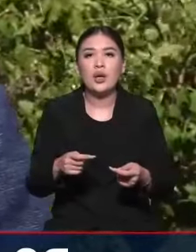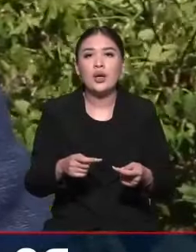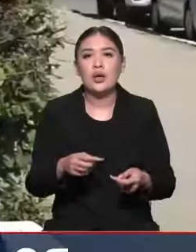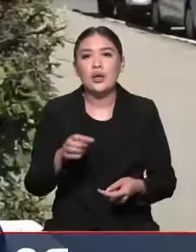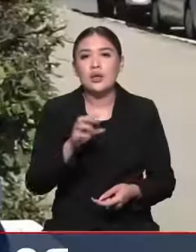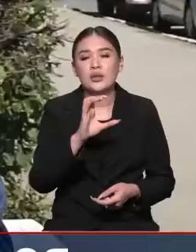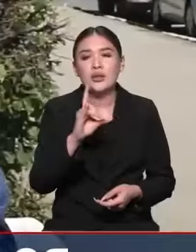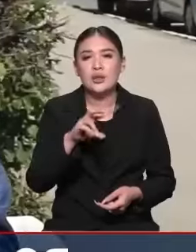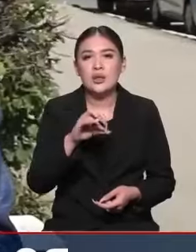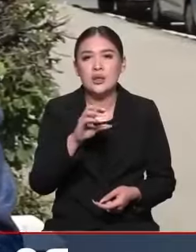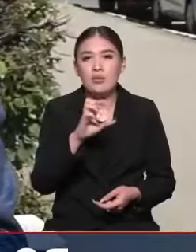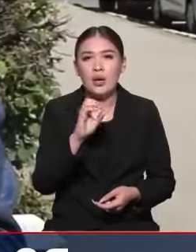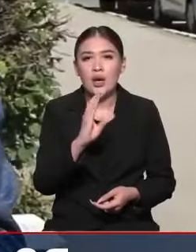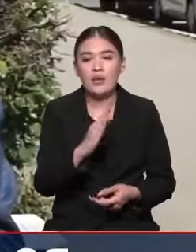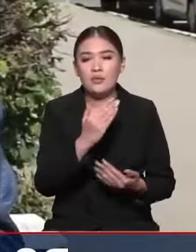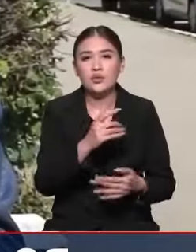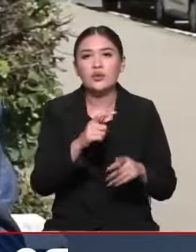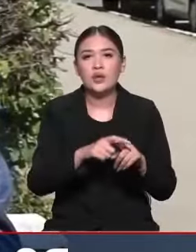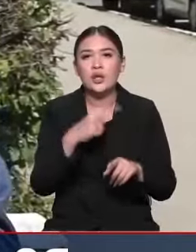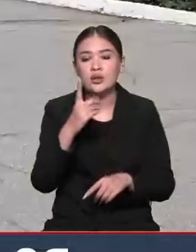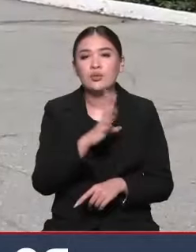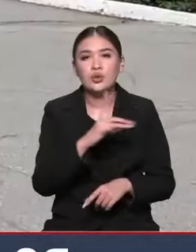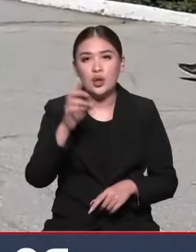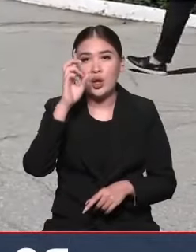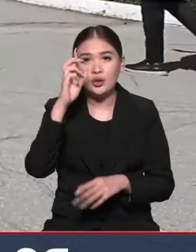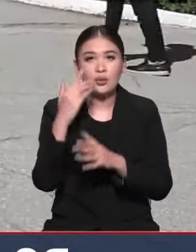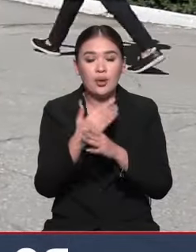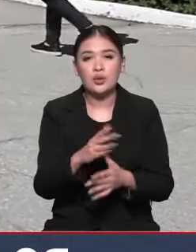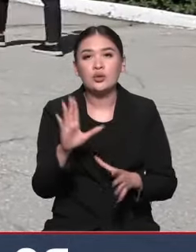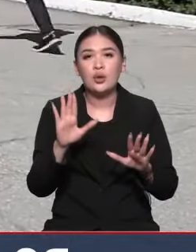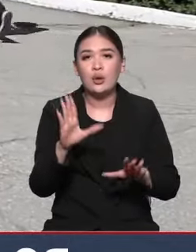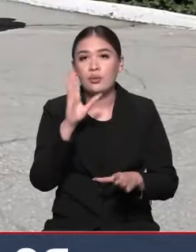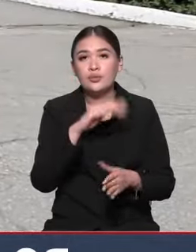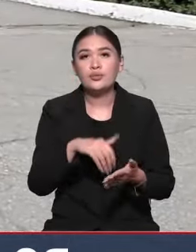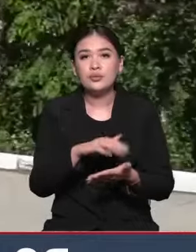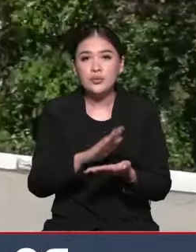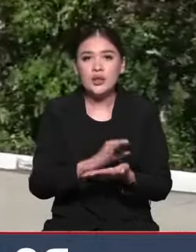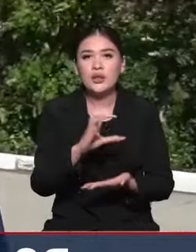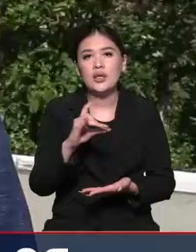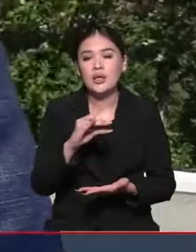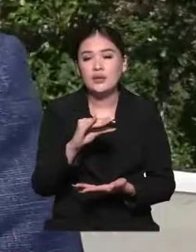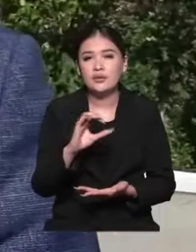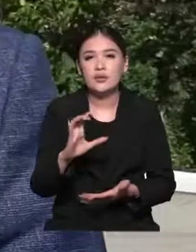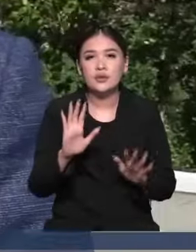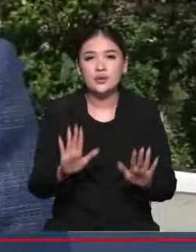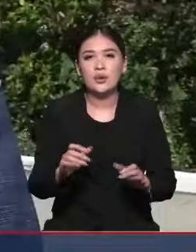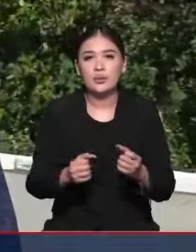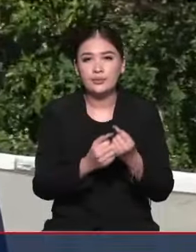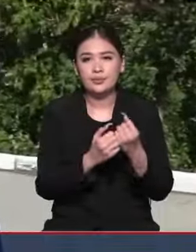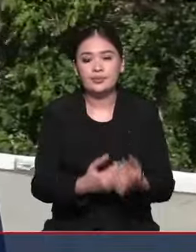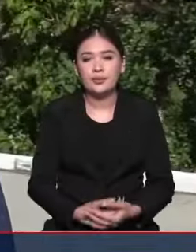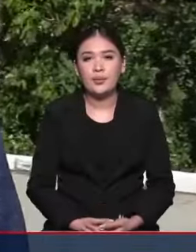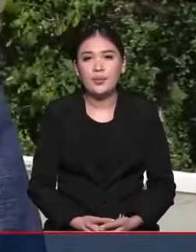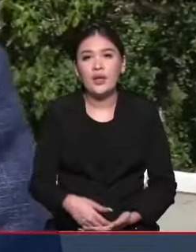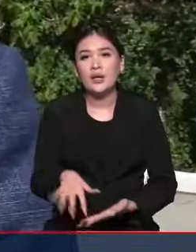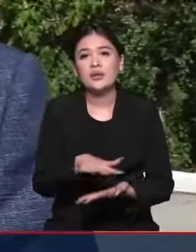Алмаз Салыхпаев. По его словам, на помощь от государства рассчитывают объекты торговли и сервиса. На сегодняшний день общая сумма заявок,